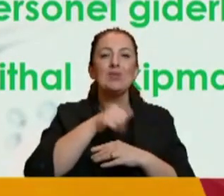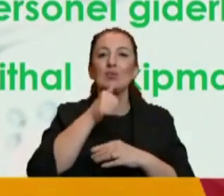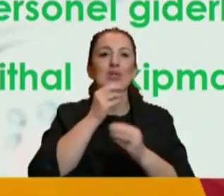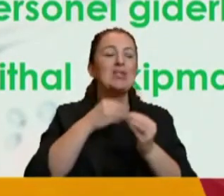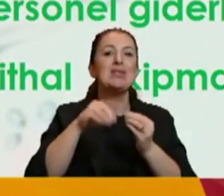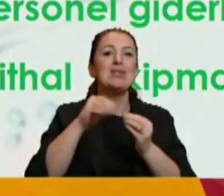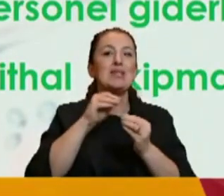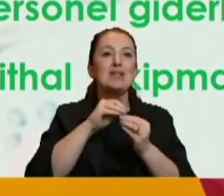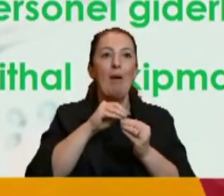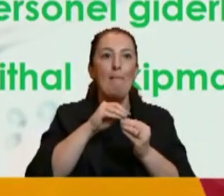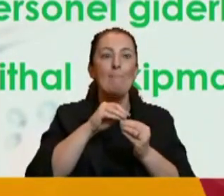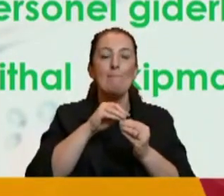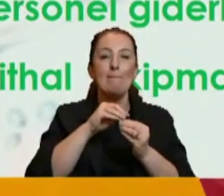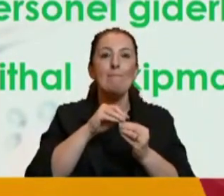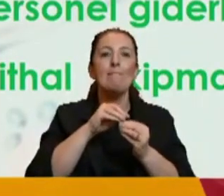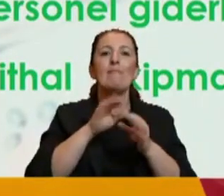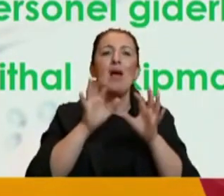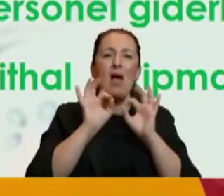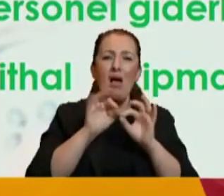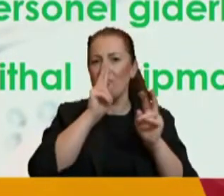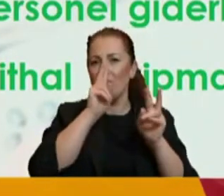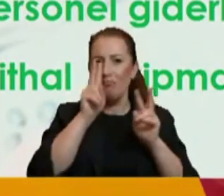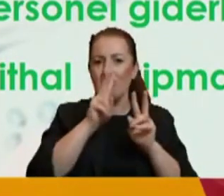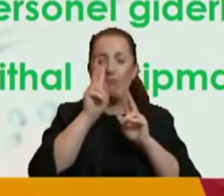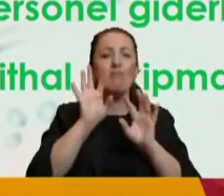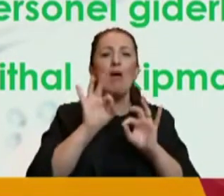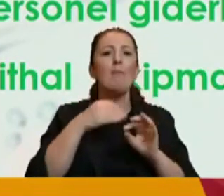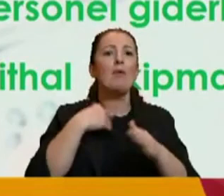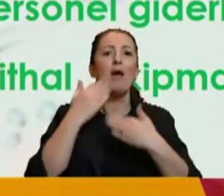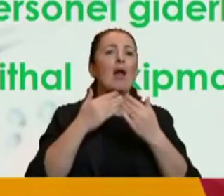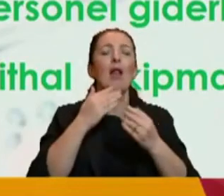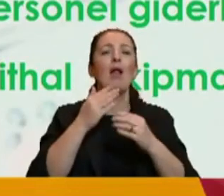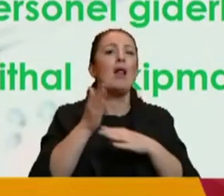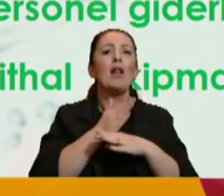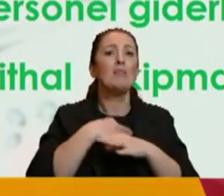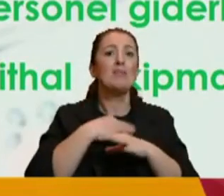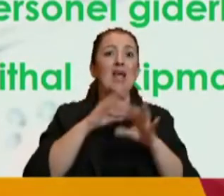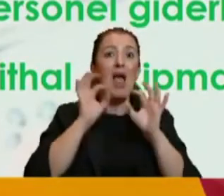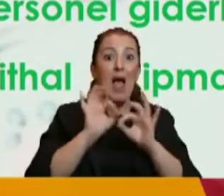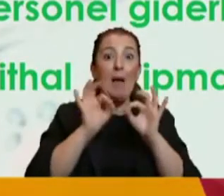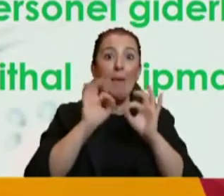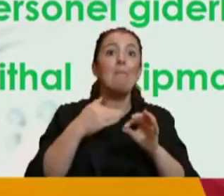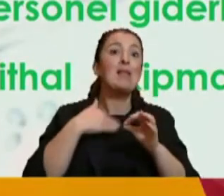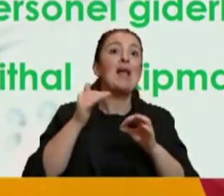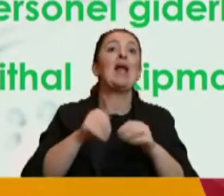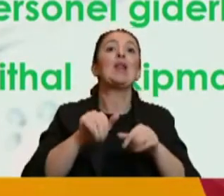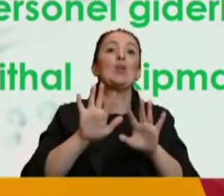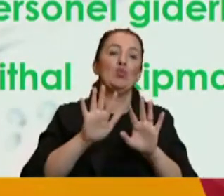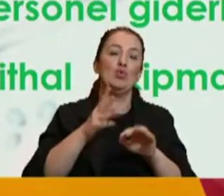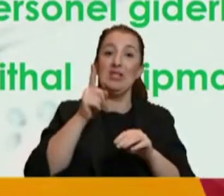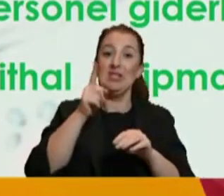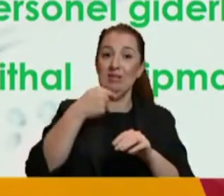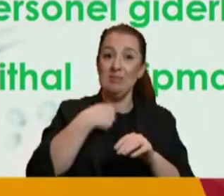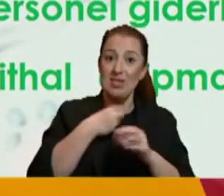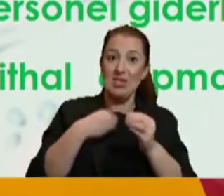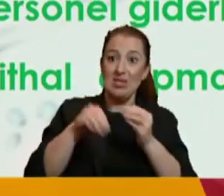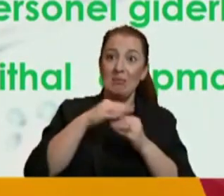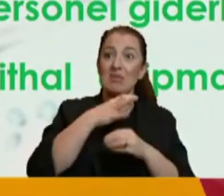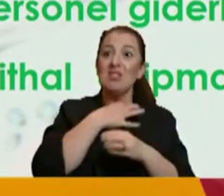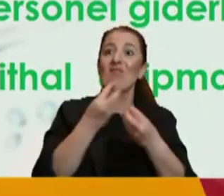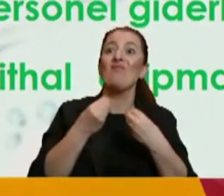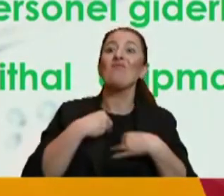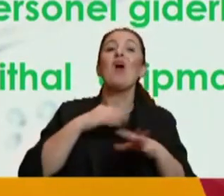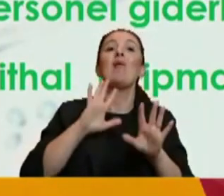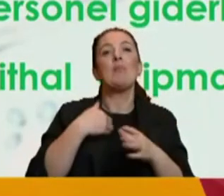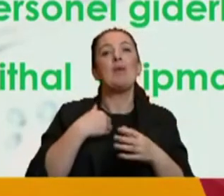mı taleplerini sürekli sürekli geçiriyoruz sürekli sürekli Aslında getirmiyoruz Başkan vermediğiniz için tekrar yineliyoruz